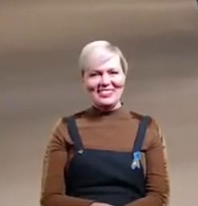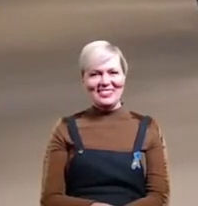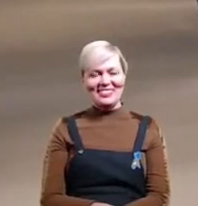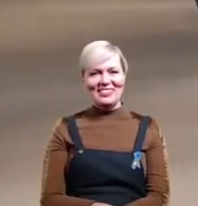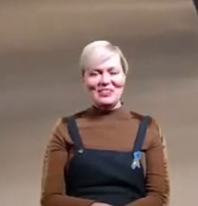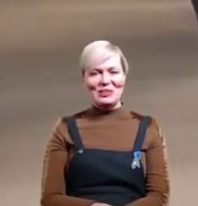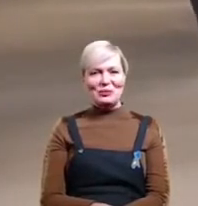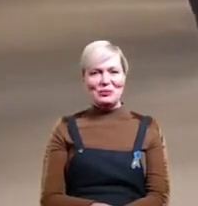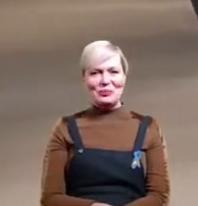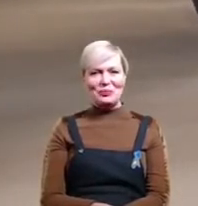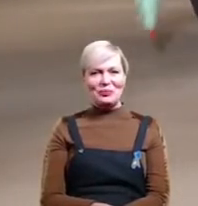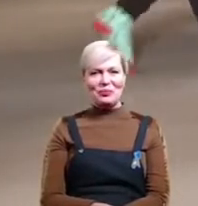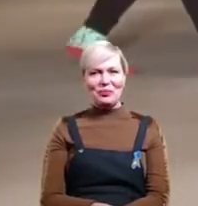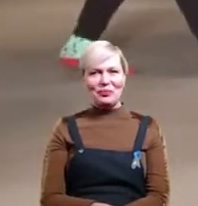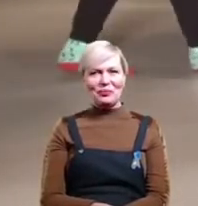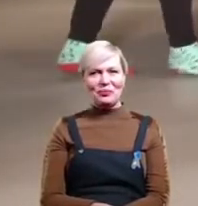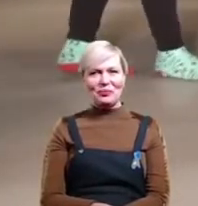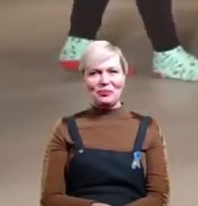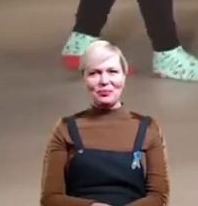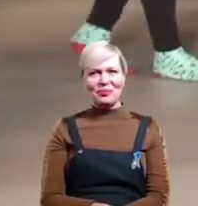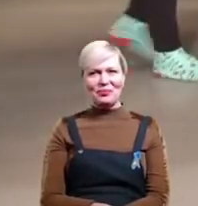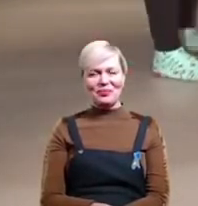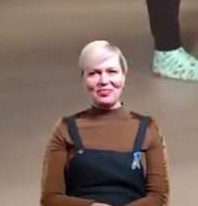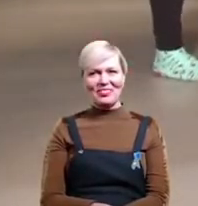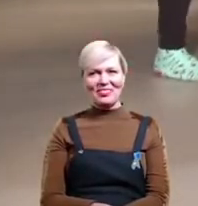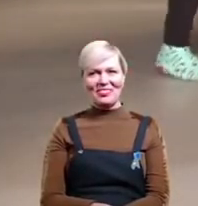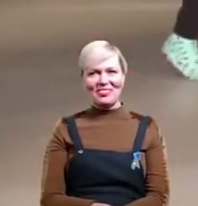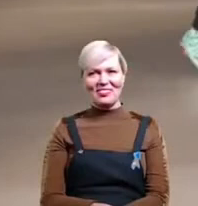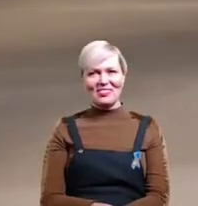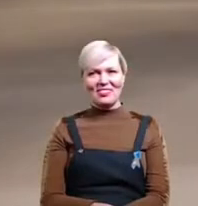7 восьмерок. Семь восьмерок? Сам